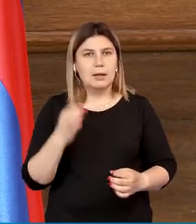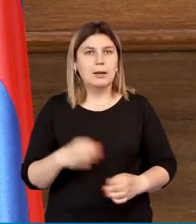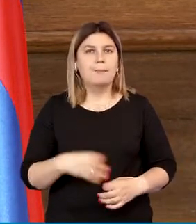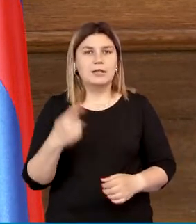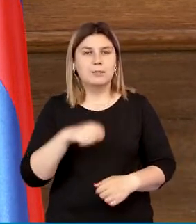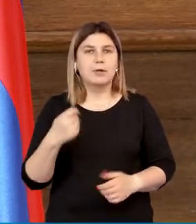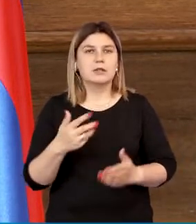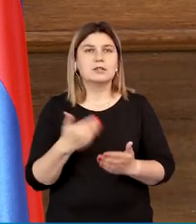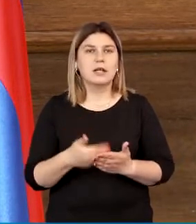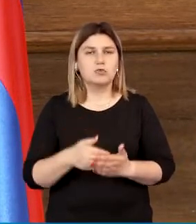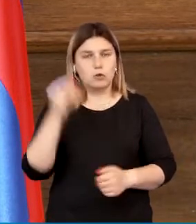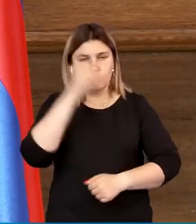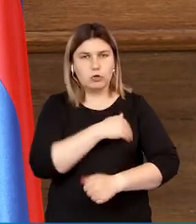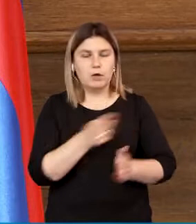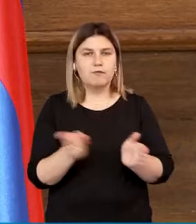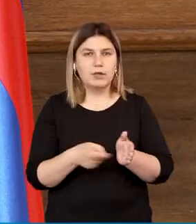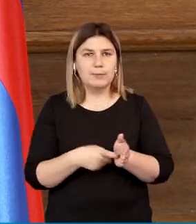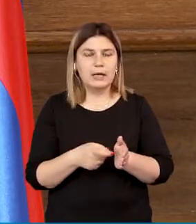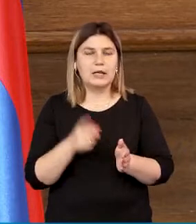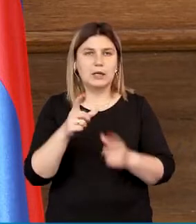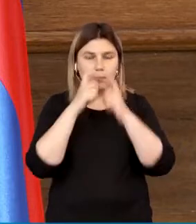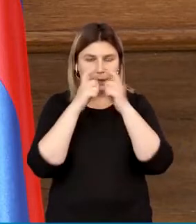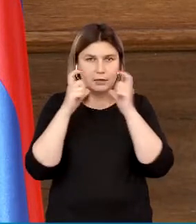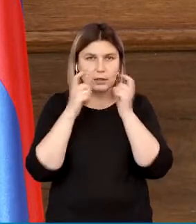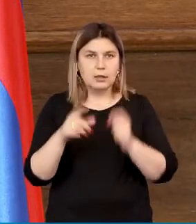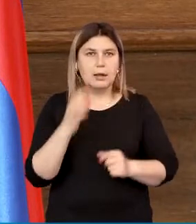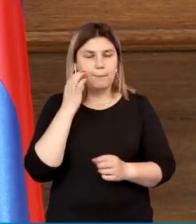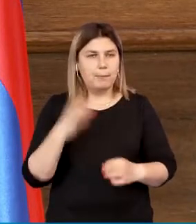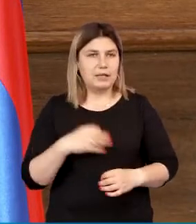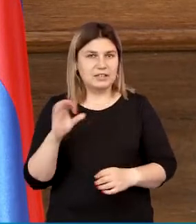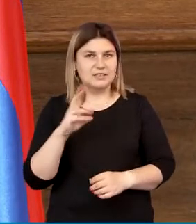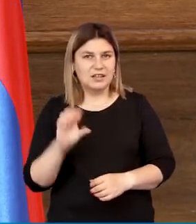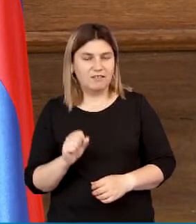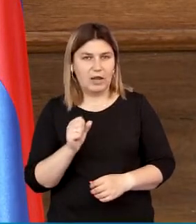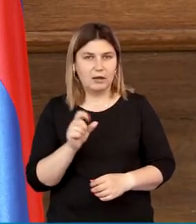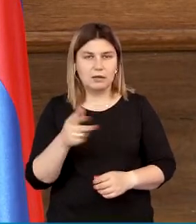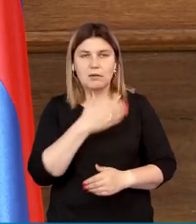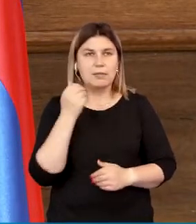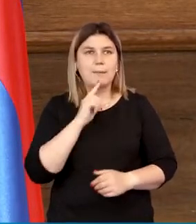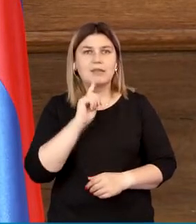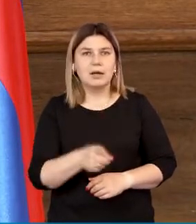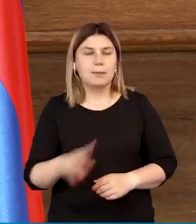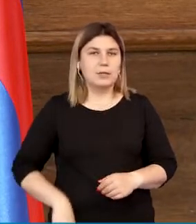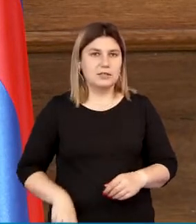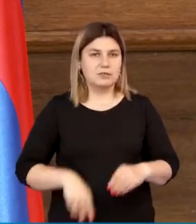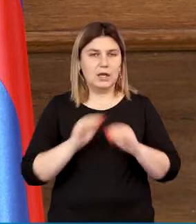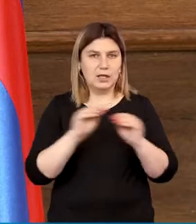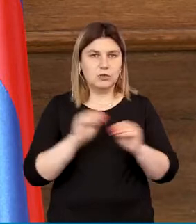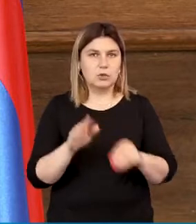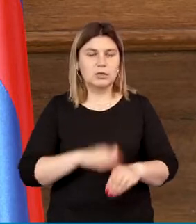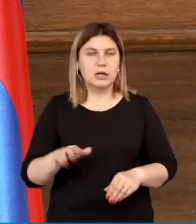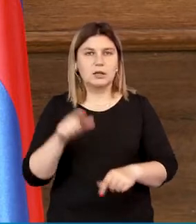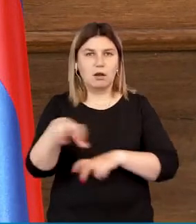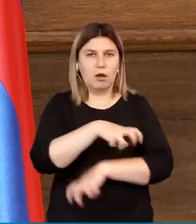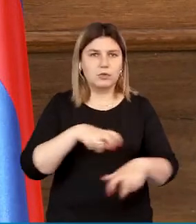dlaczego w szkołach wymagają maseczek, skoro minister edukacji powiedział wyraźnie, pani Sylwia pisze, że nie ma nakazu. Dzieci wiele godzin przebywają w szkole, noszenie maseczki tyle